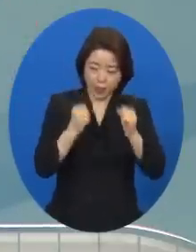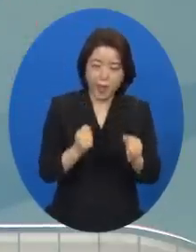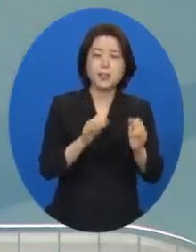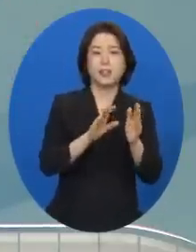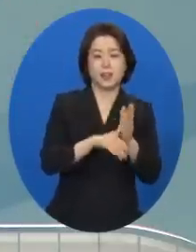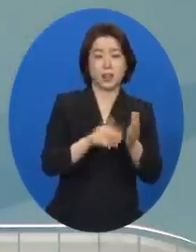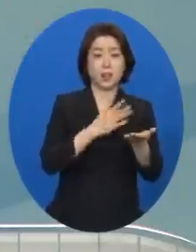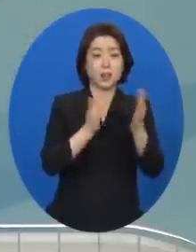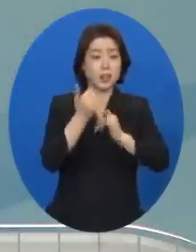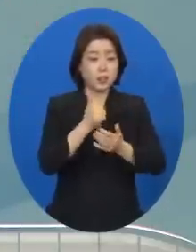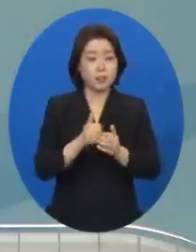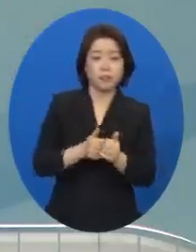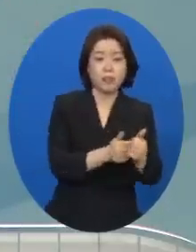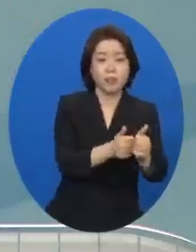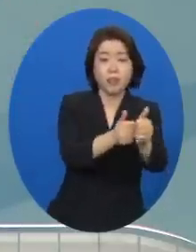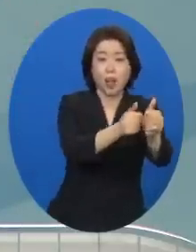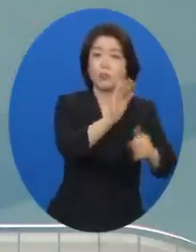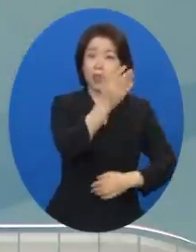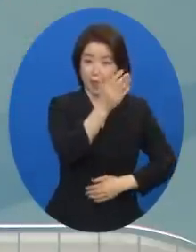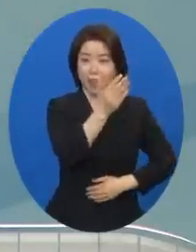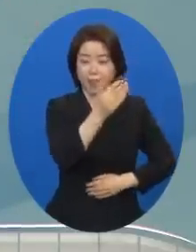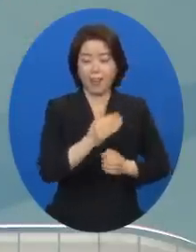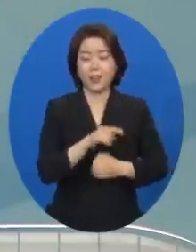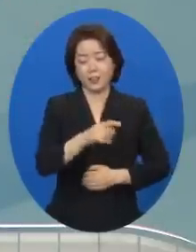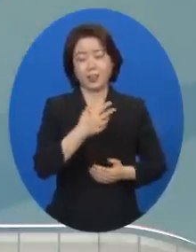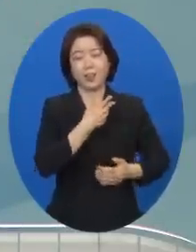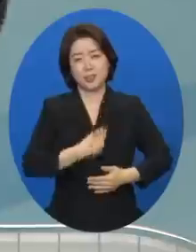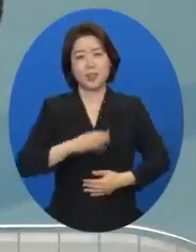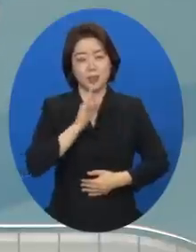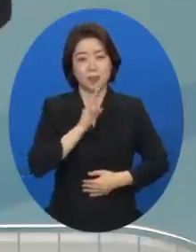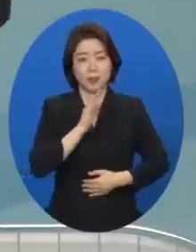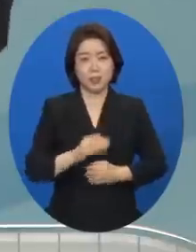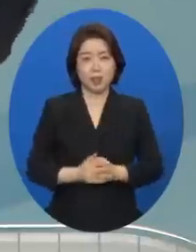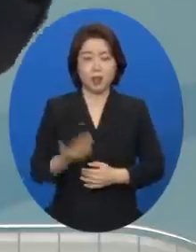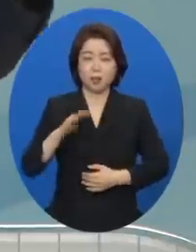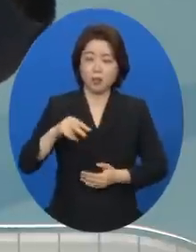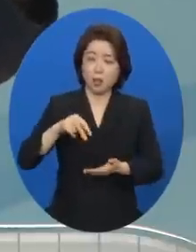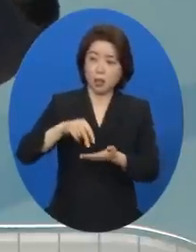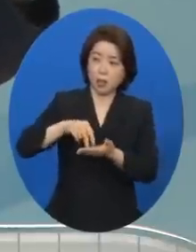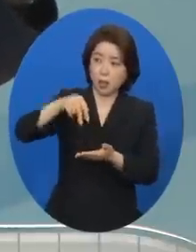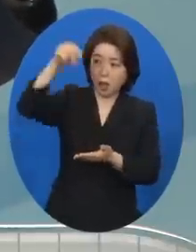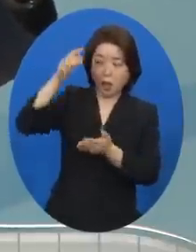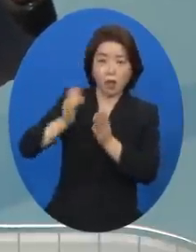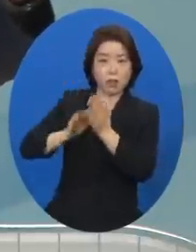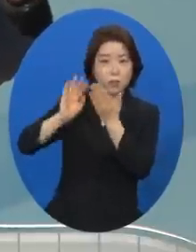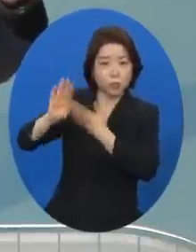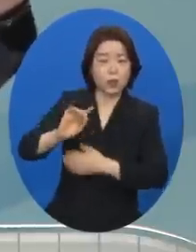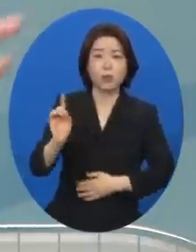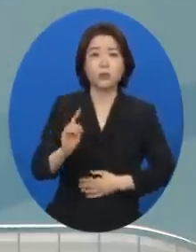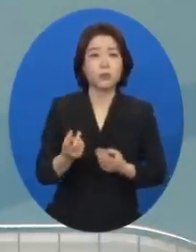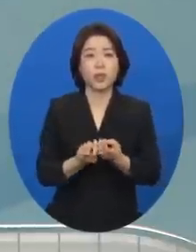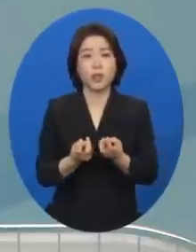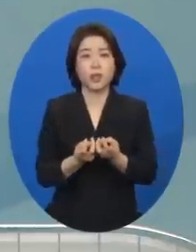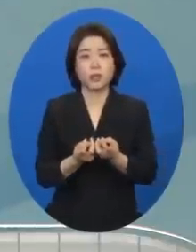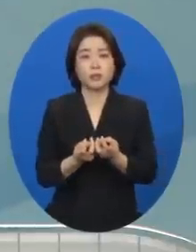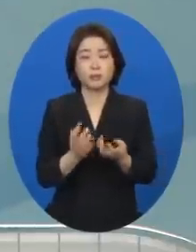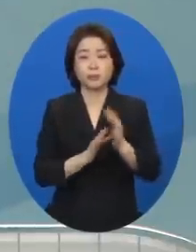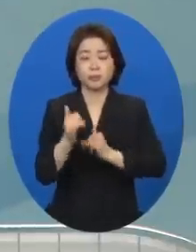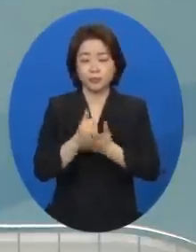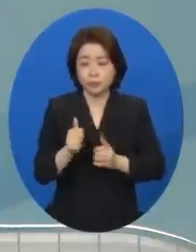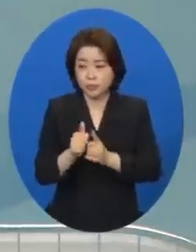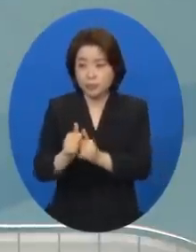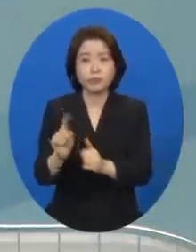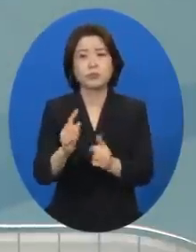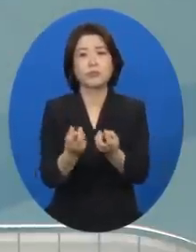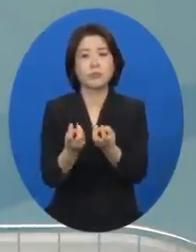예수님을 따라 가면 됐어요 그게 제자 였어요 예수님이 승천하시기 고난 다음에는 어떻게 예수님을 따라